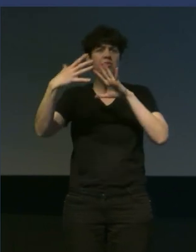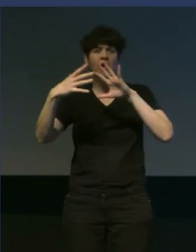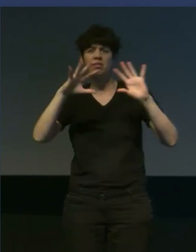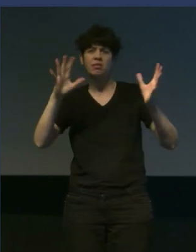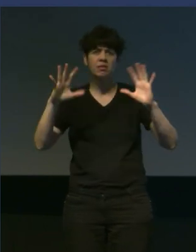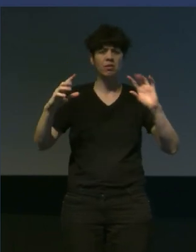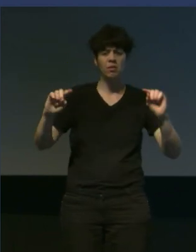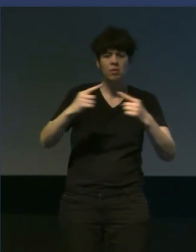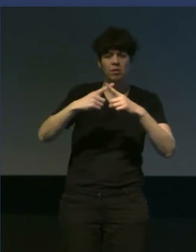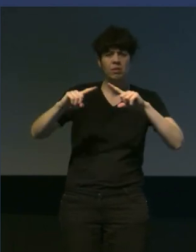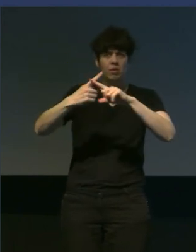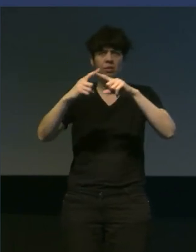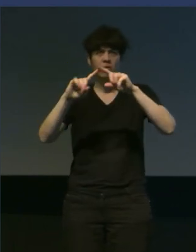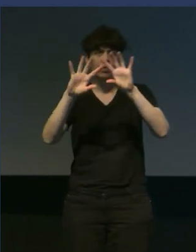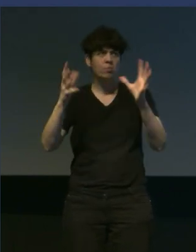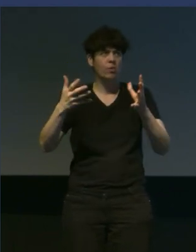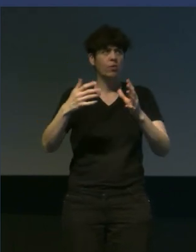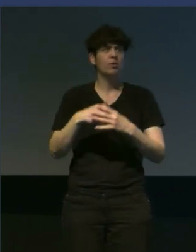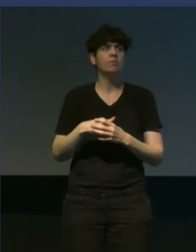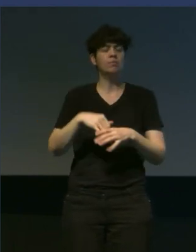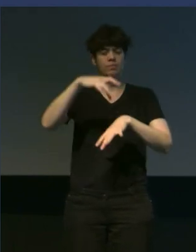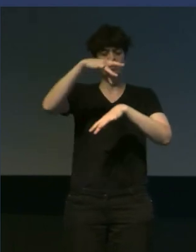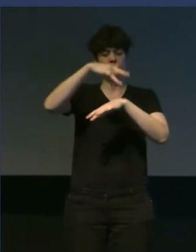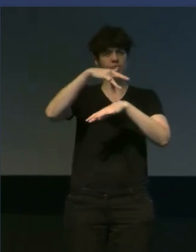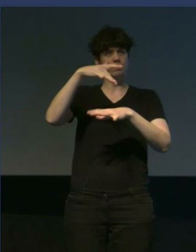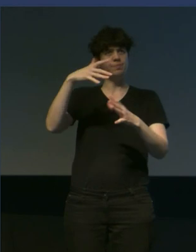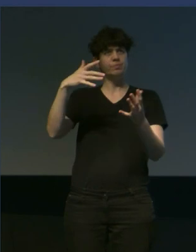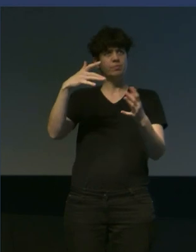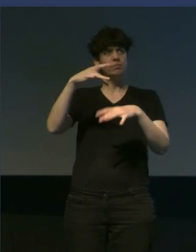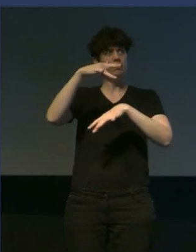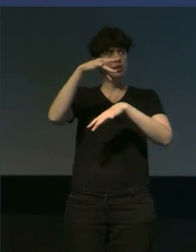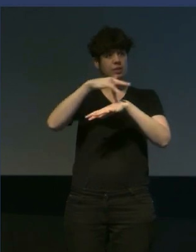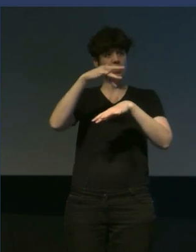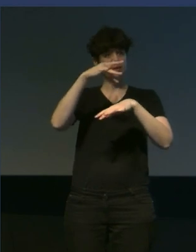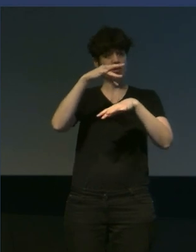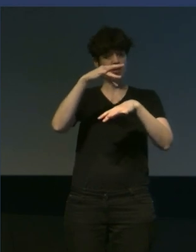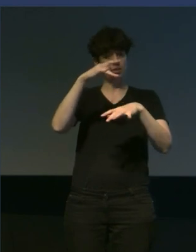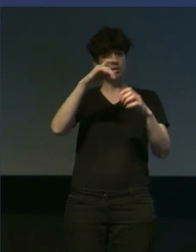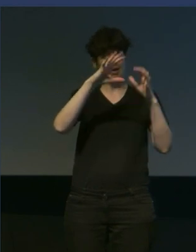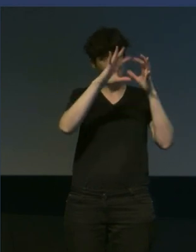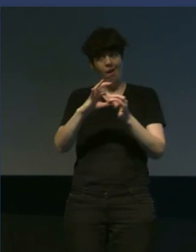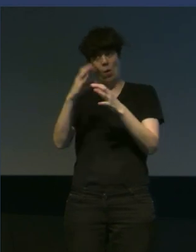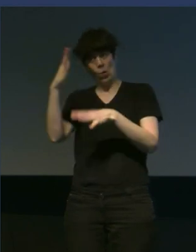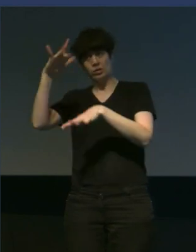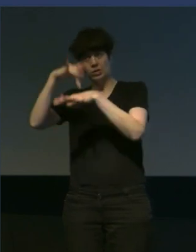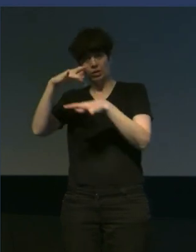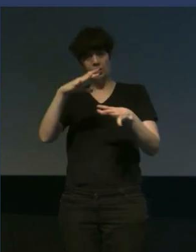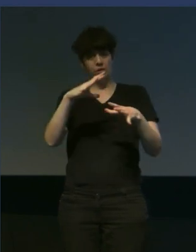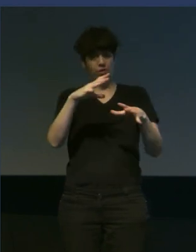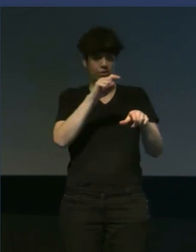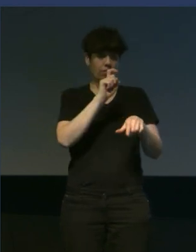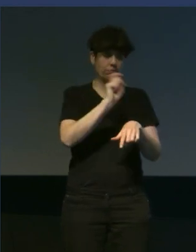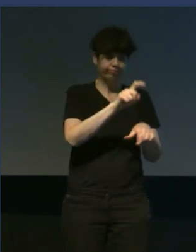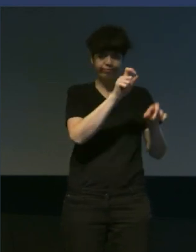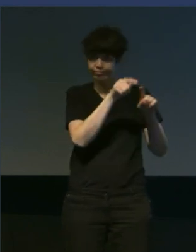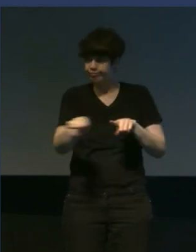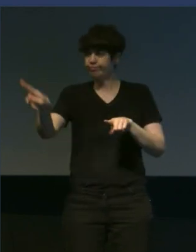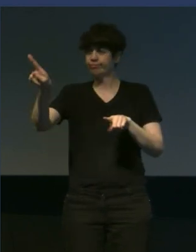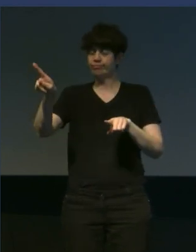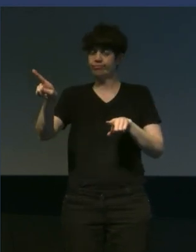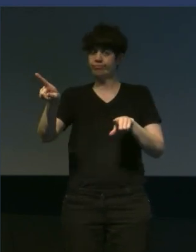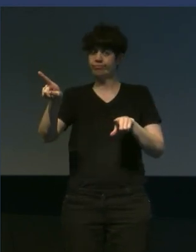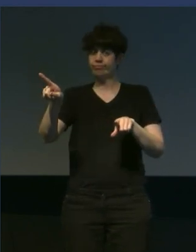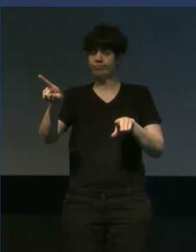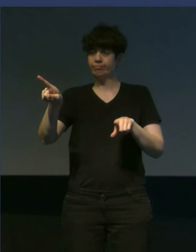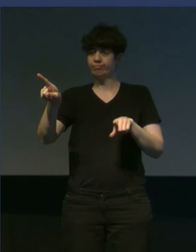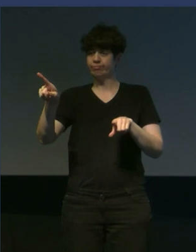je dis, c'est que un site qui envoie, enfin, qui met un lien vers un autre site, qui lui-même met le même lien